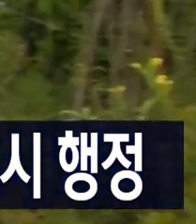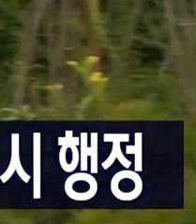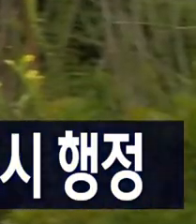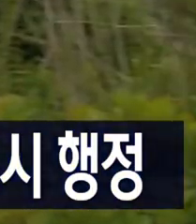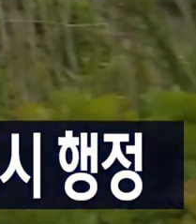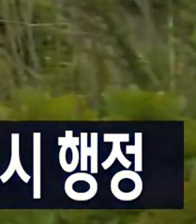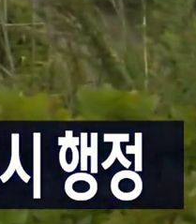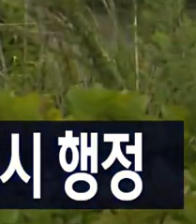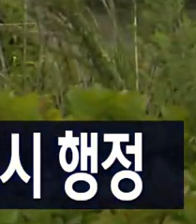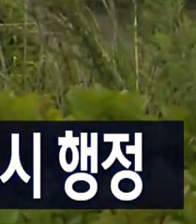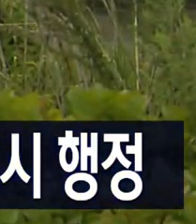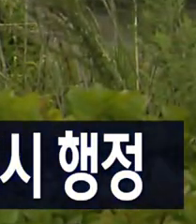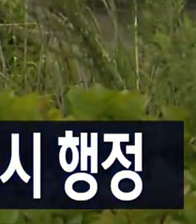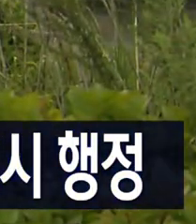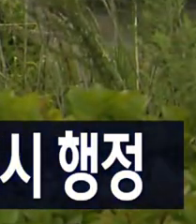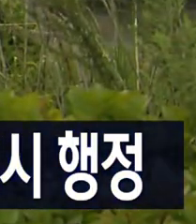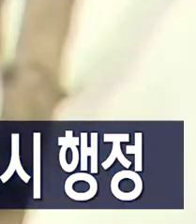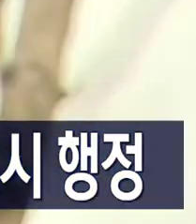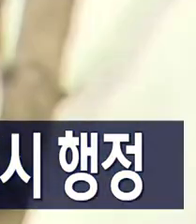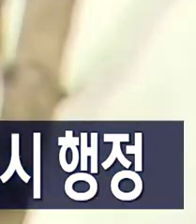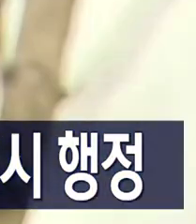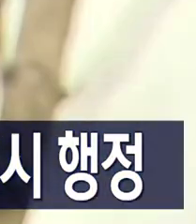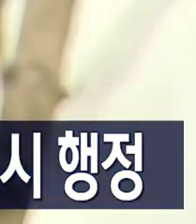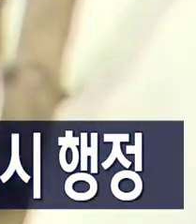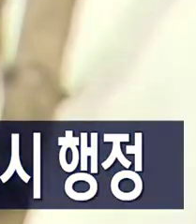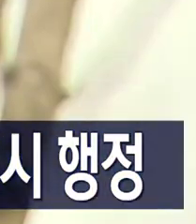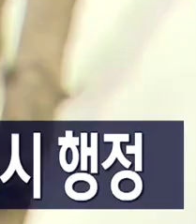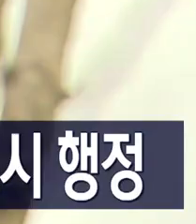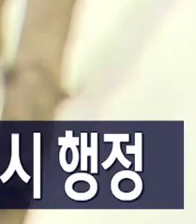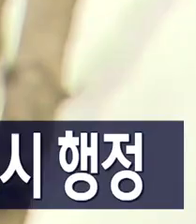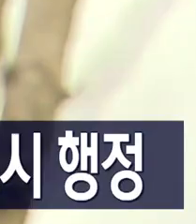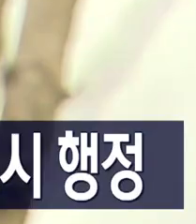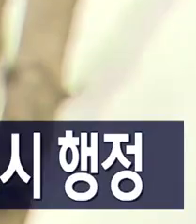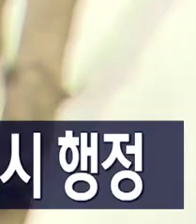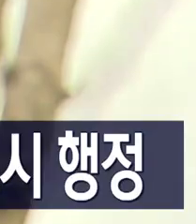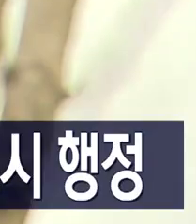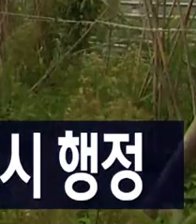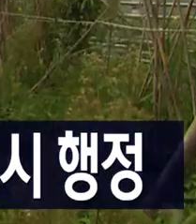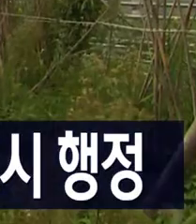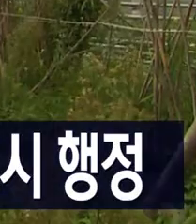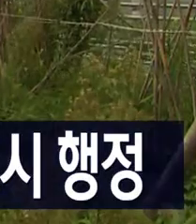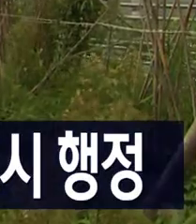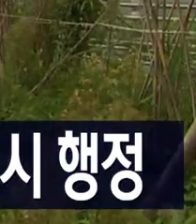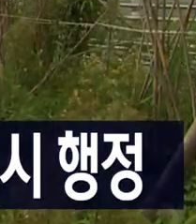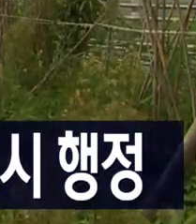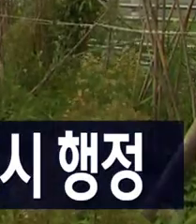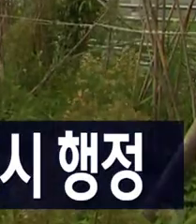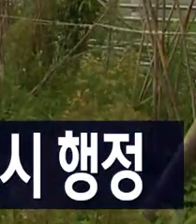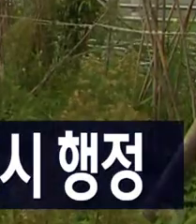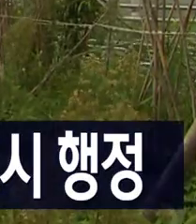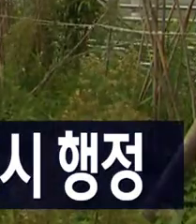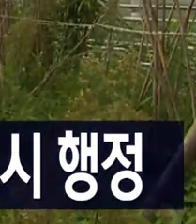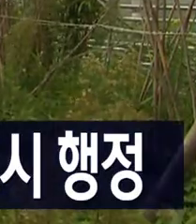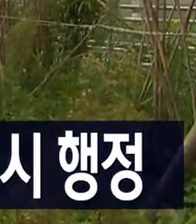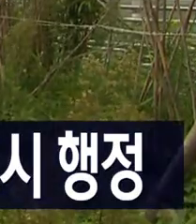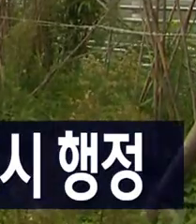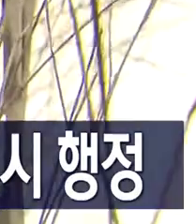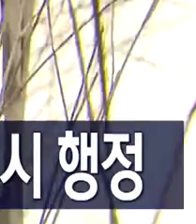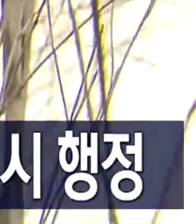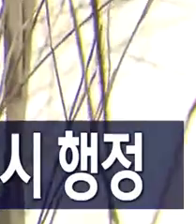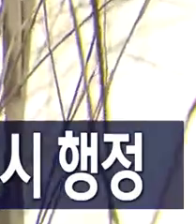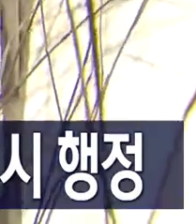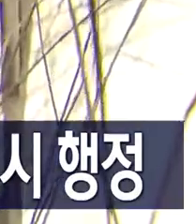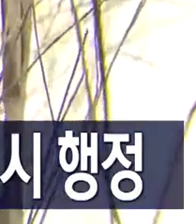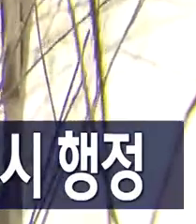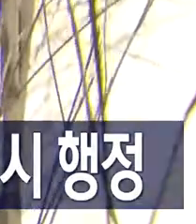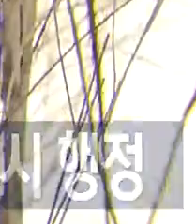목포시가 2년 전 대양찬단에 조성했던 미세먼지 차단숲도 엉망인 것으로 확인됐습니다. 일단 국비만 따오면 된다는 안일한